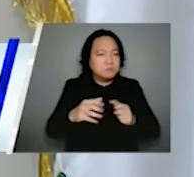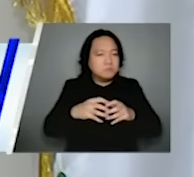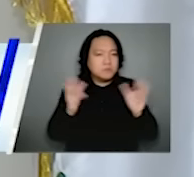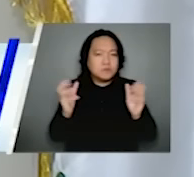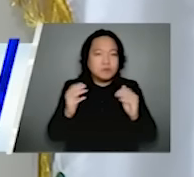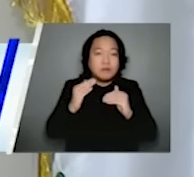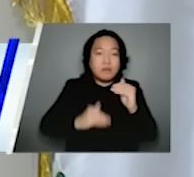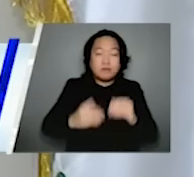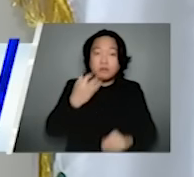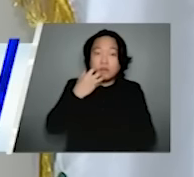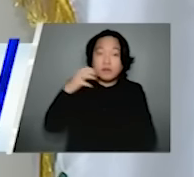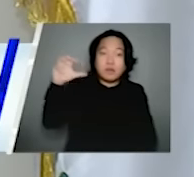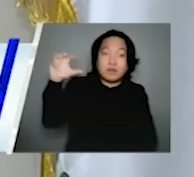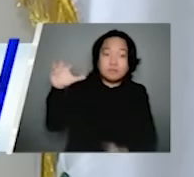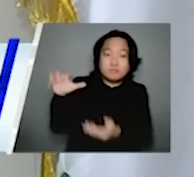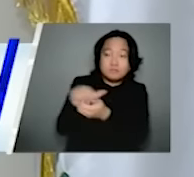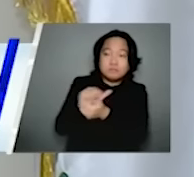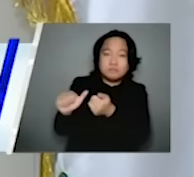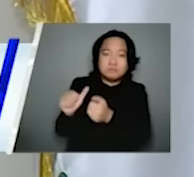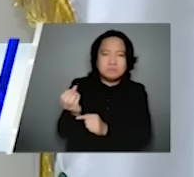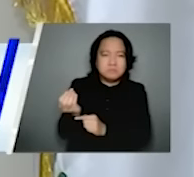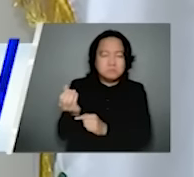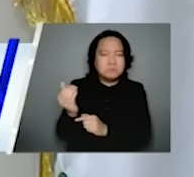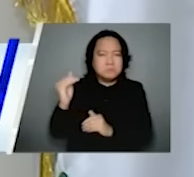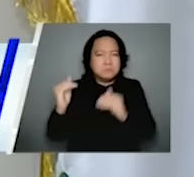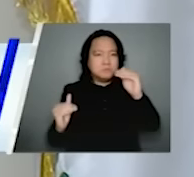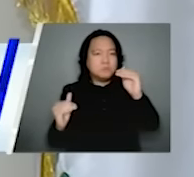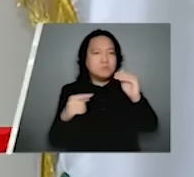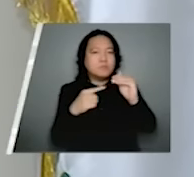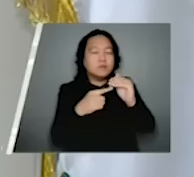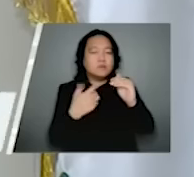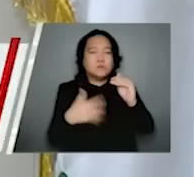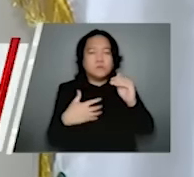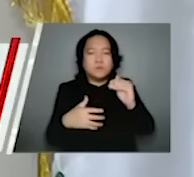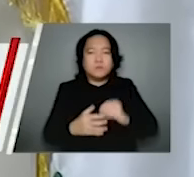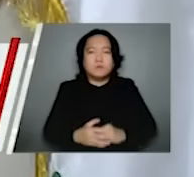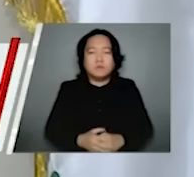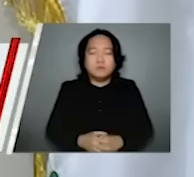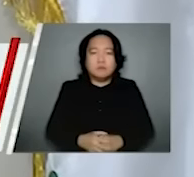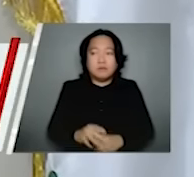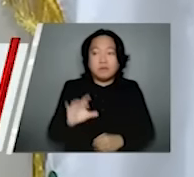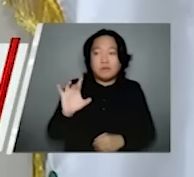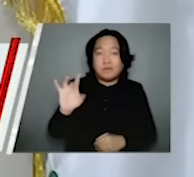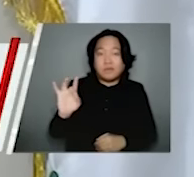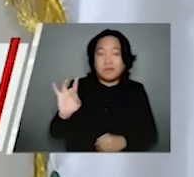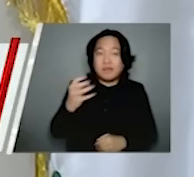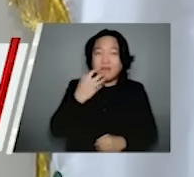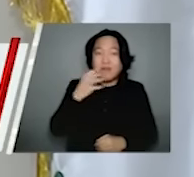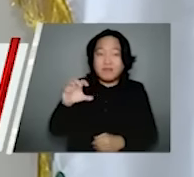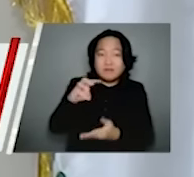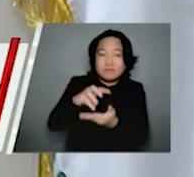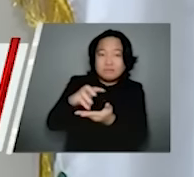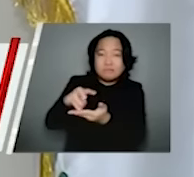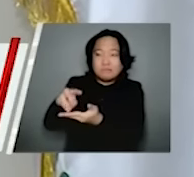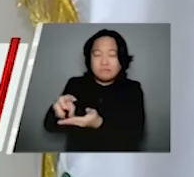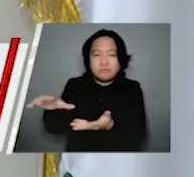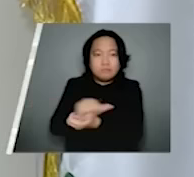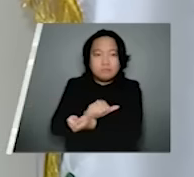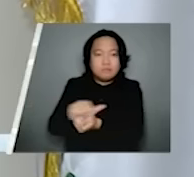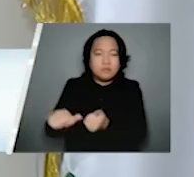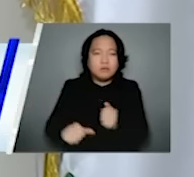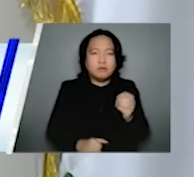coverage kasi nga, 8 episodes compared to 16 episodes. So, you do the math. So, mas malaki yung